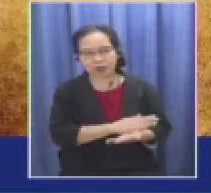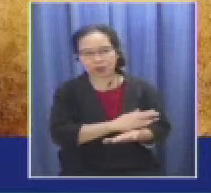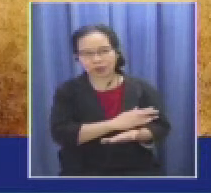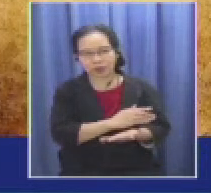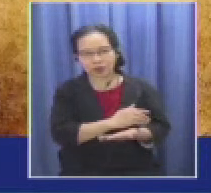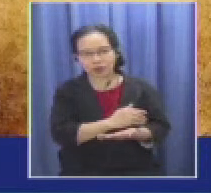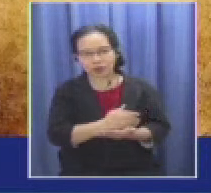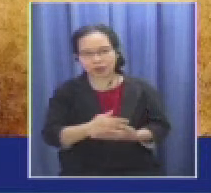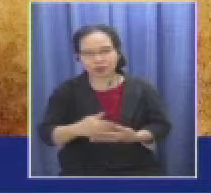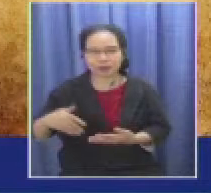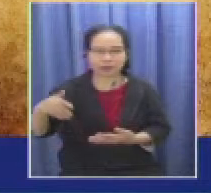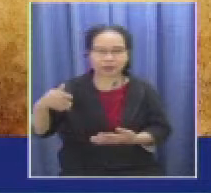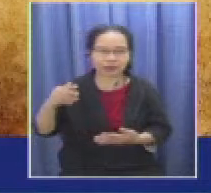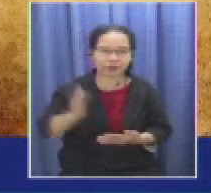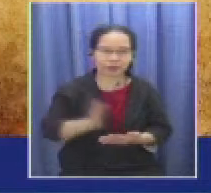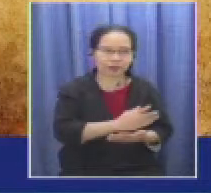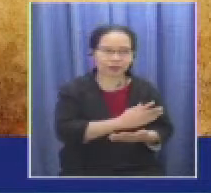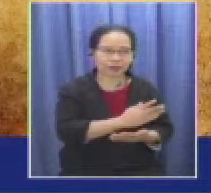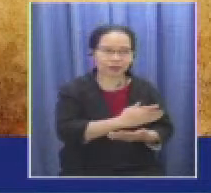nosotros,